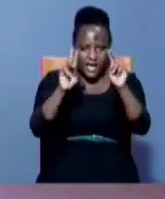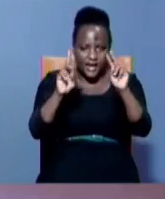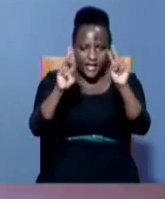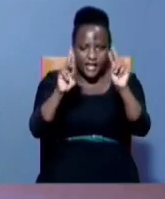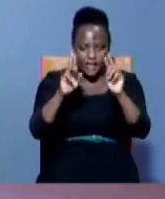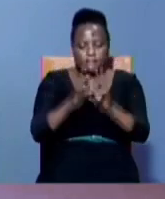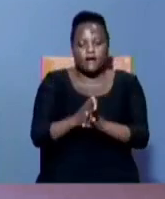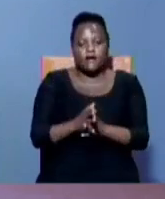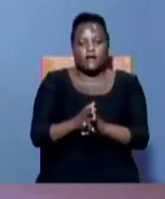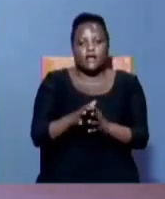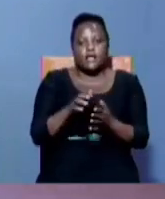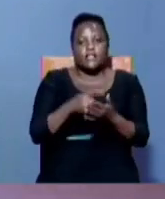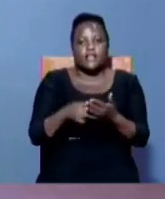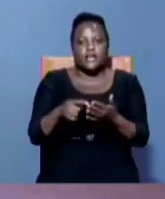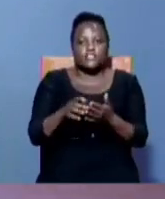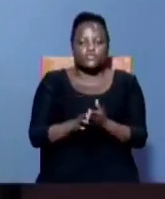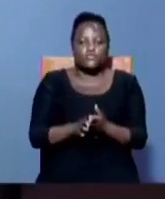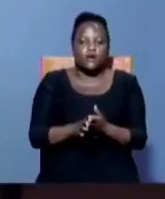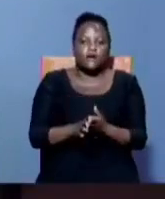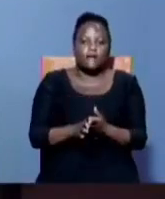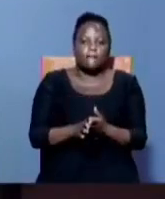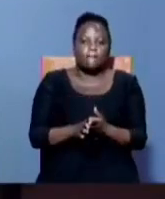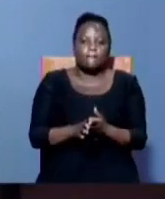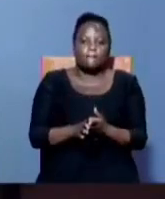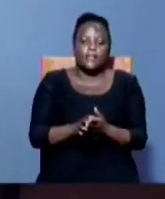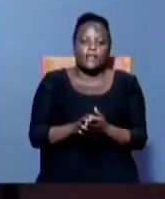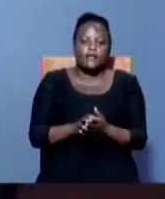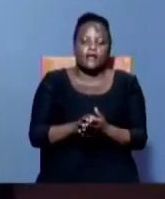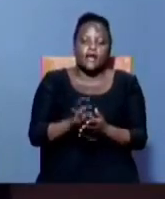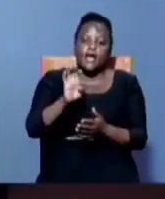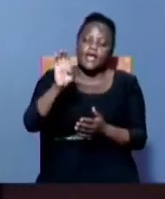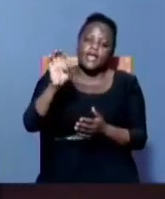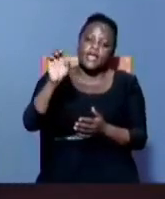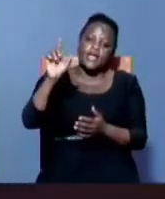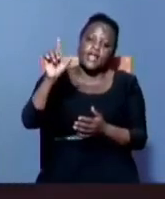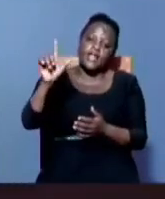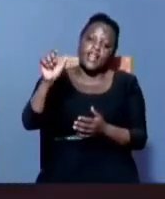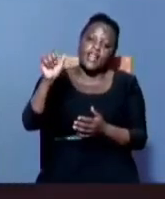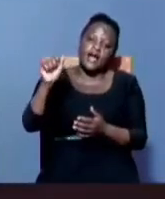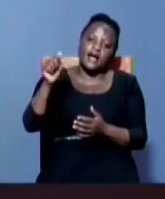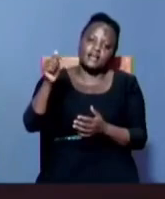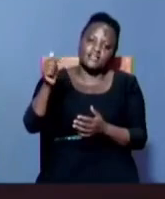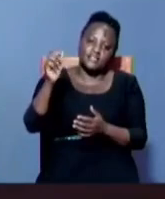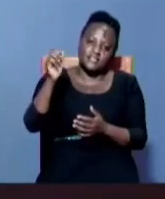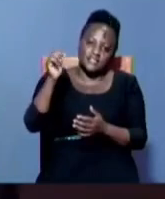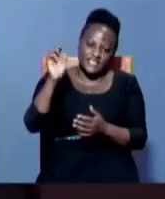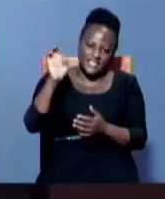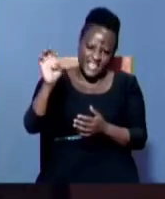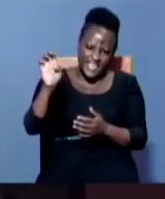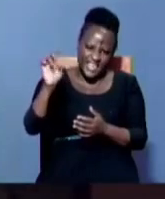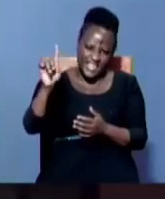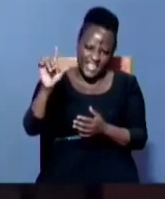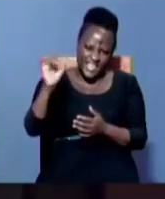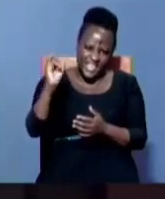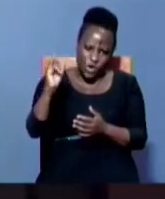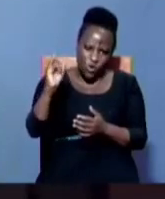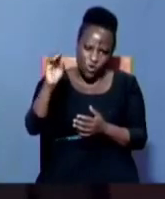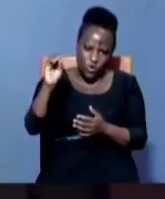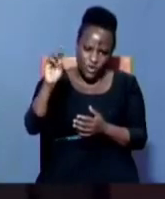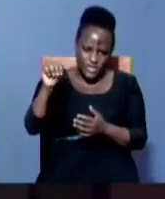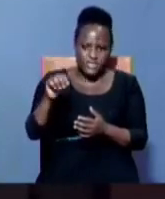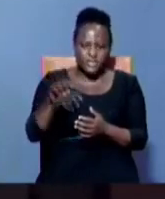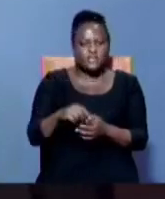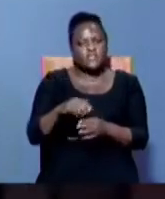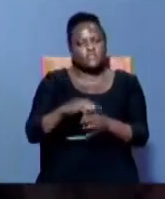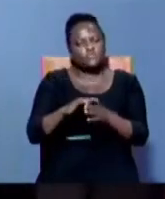neno linaitwa ilasterion, ilasterion, ambalo limetumika mara mbili tu. Na limetumika moja kwenye